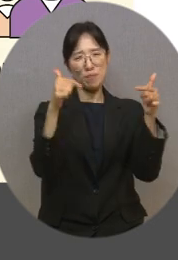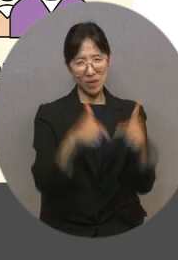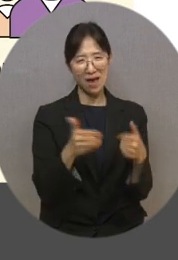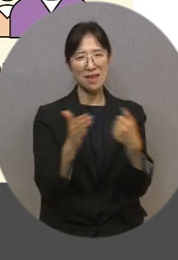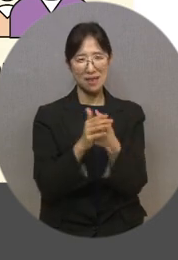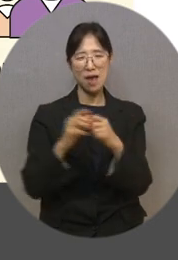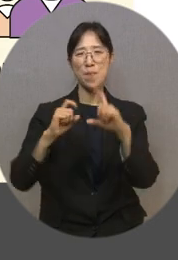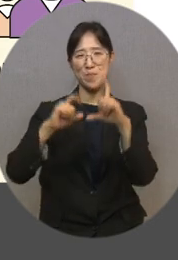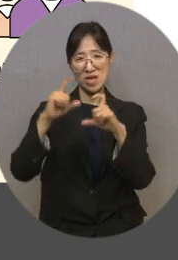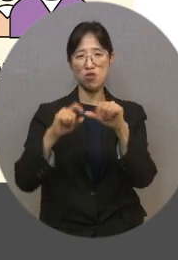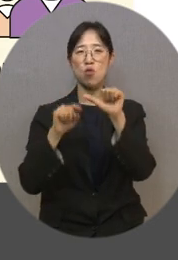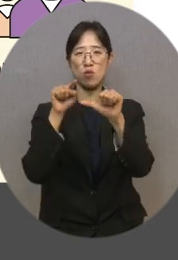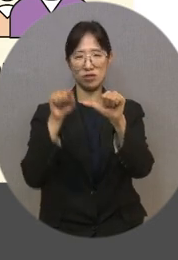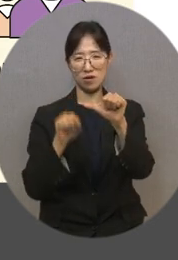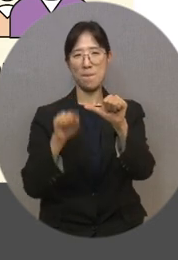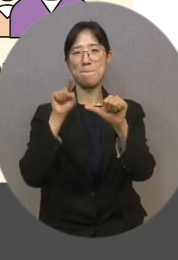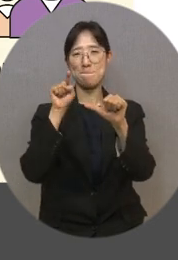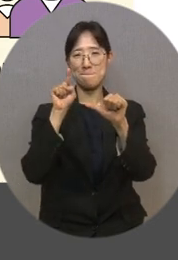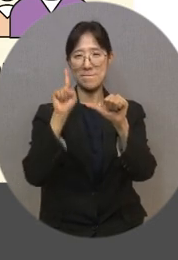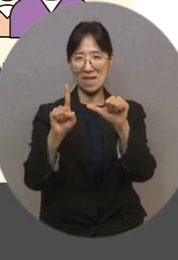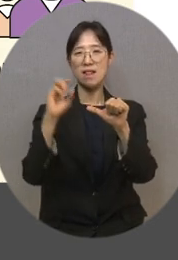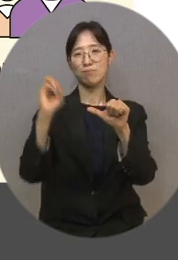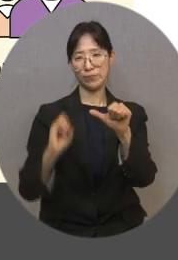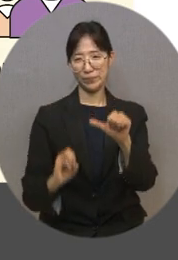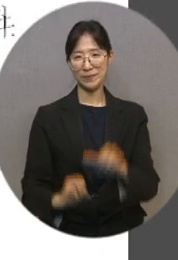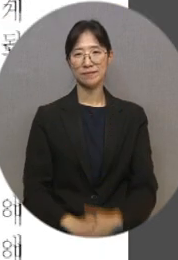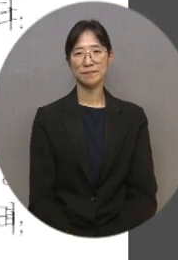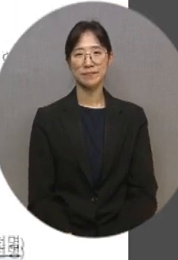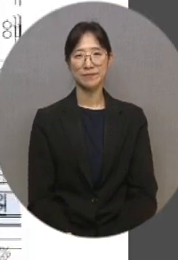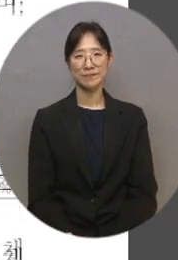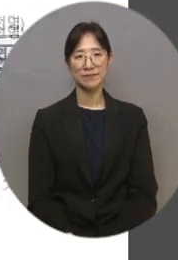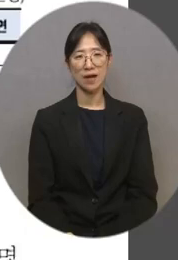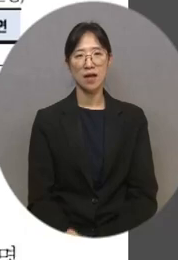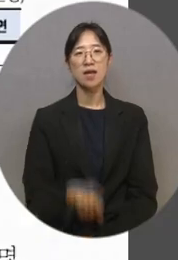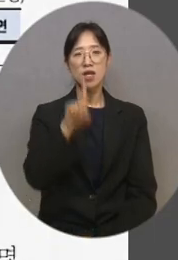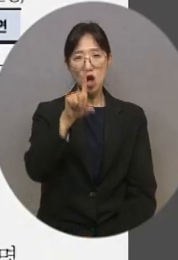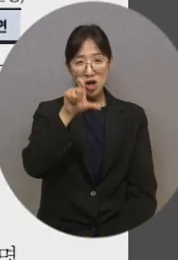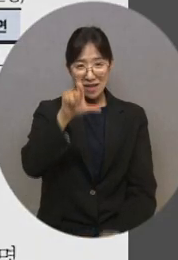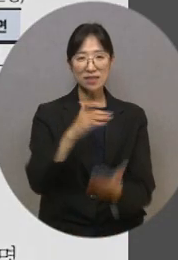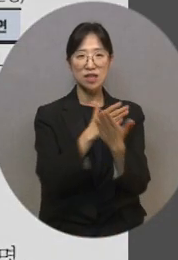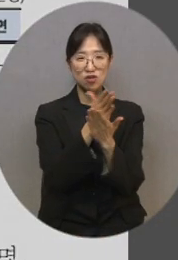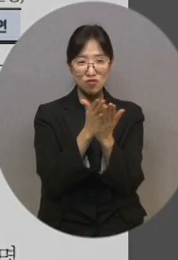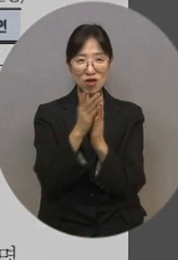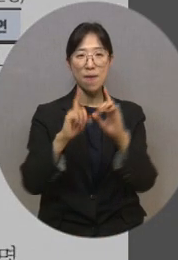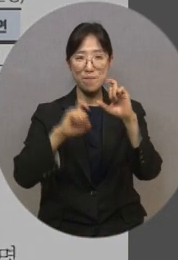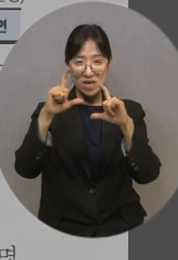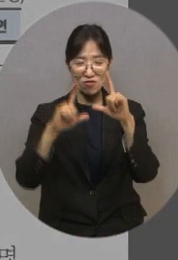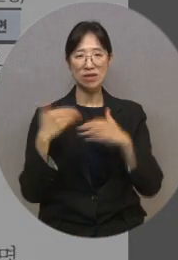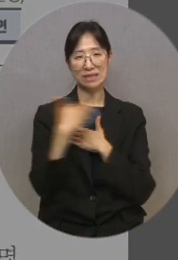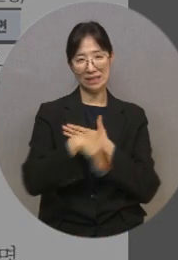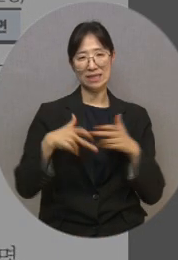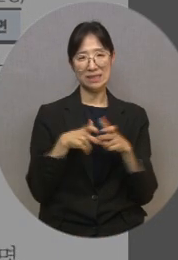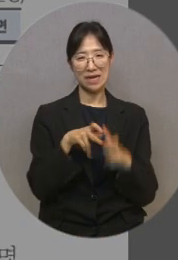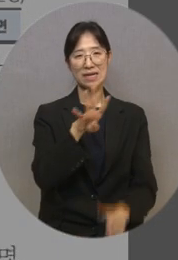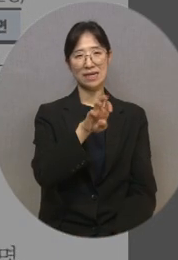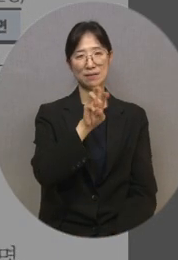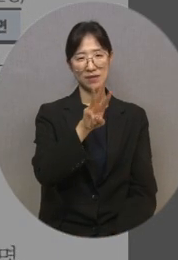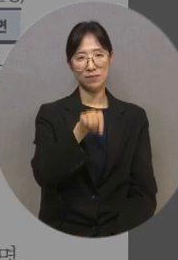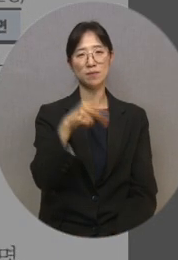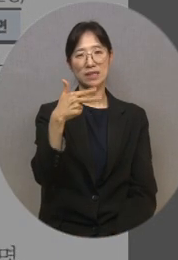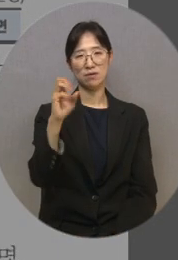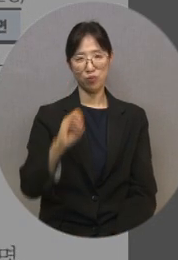장애인의 비율은 5.1% 머물렀습니다 15개 장애유형별 비중은 지체 장의